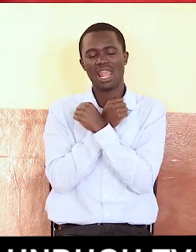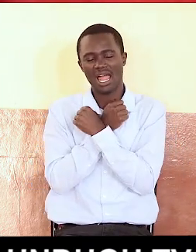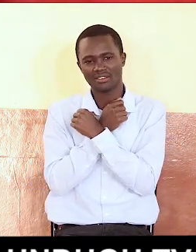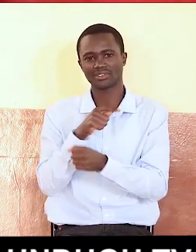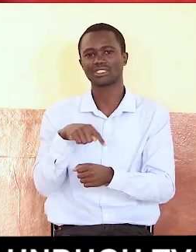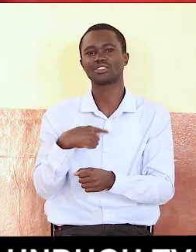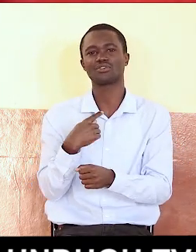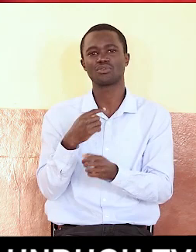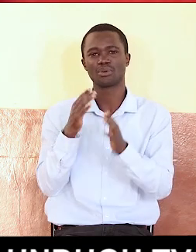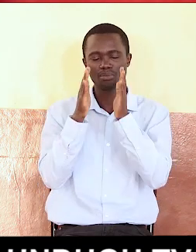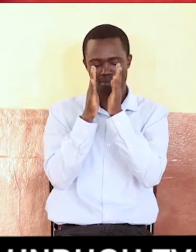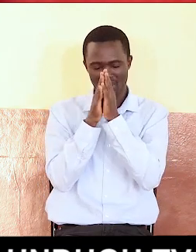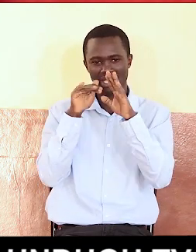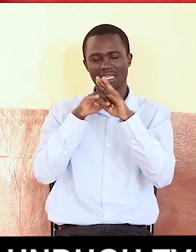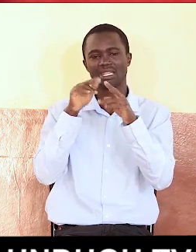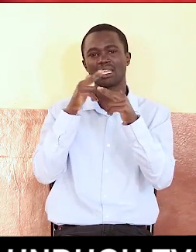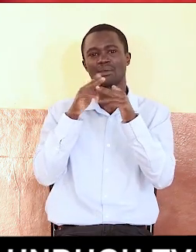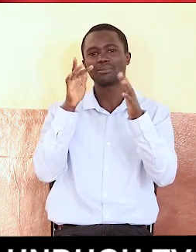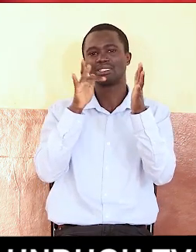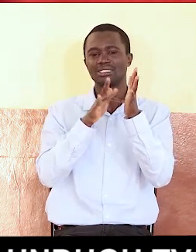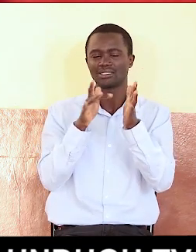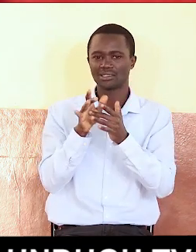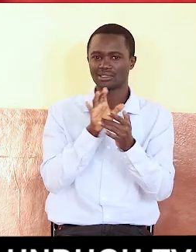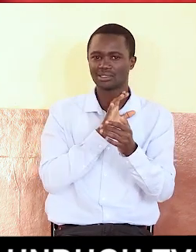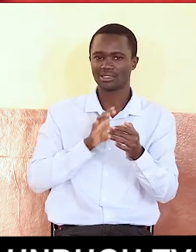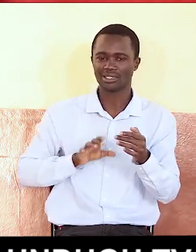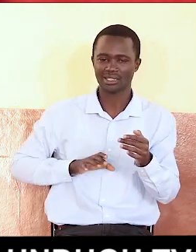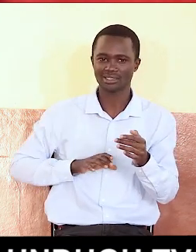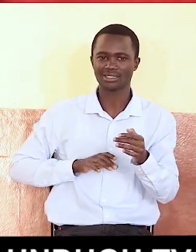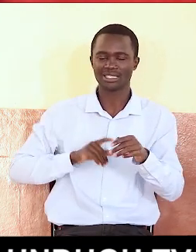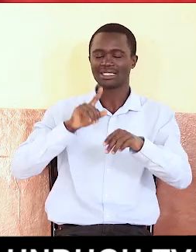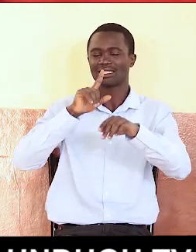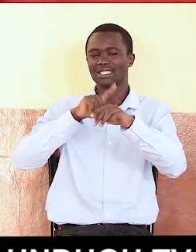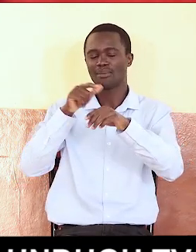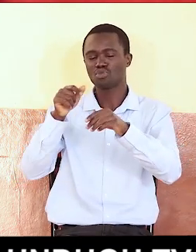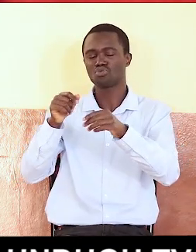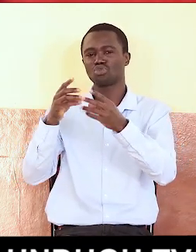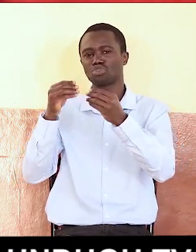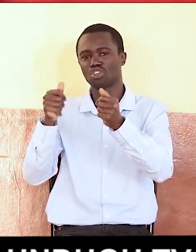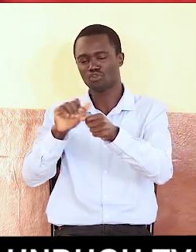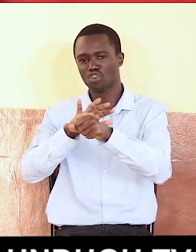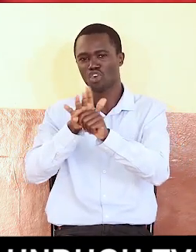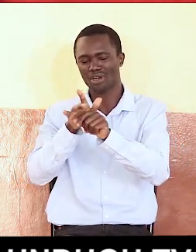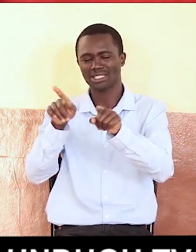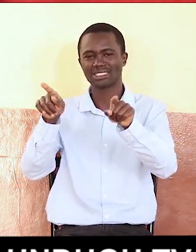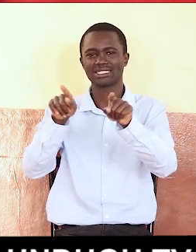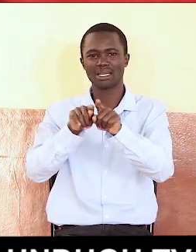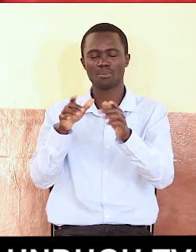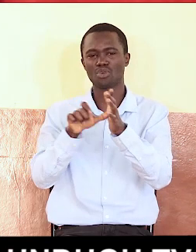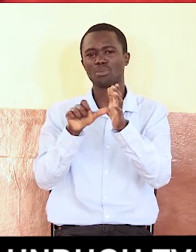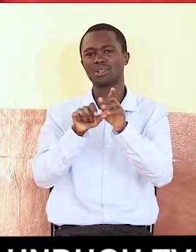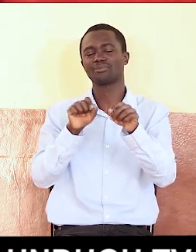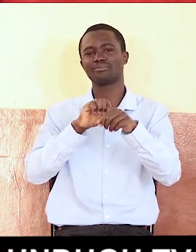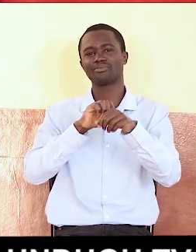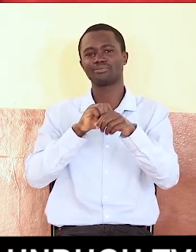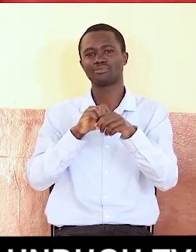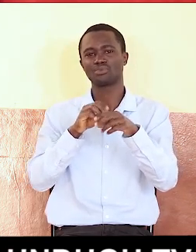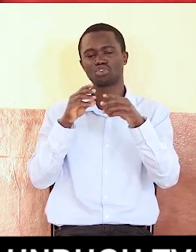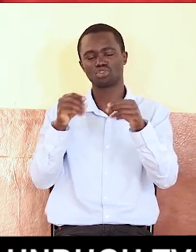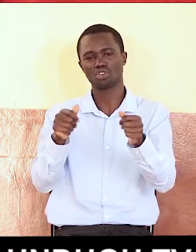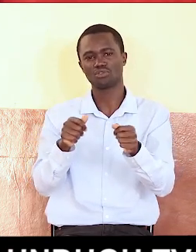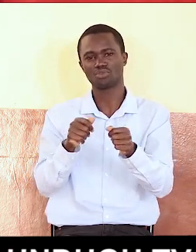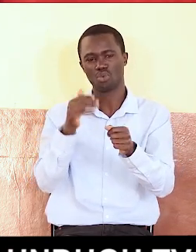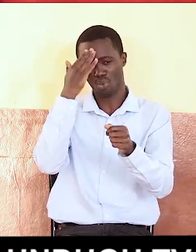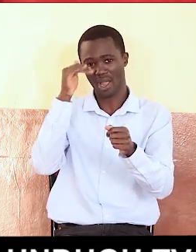tuomba katika jina la Yesu wakati unapoondoa corona uondoe, kwa sababu tunahitaji uweza